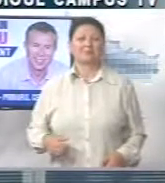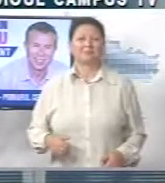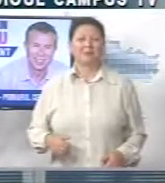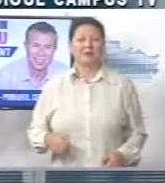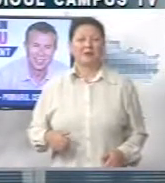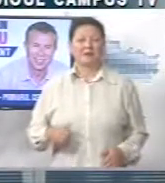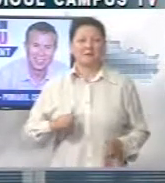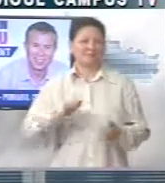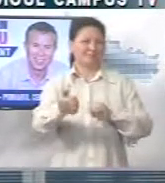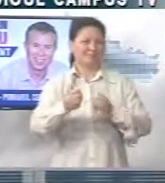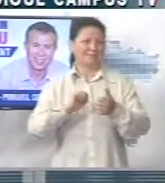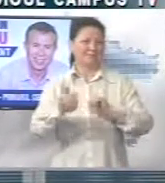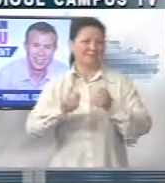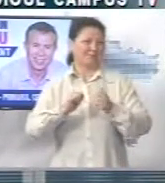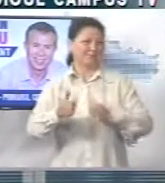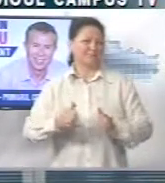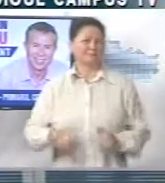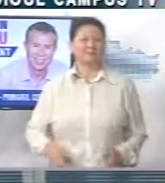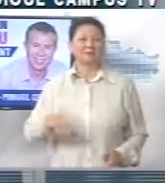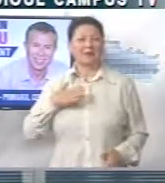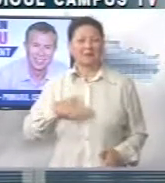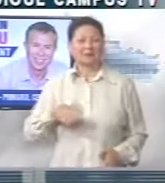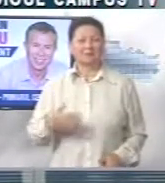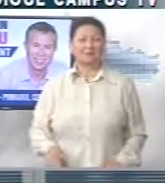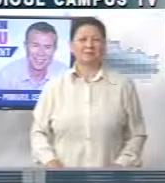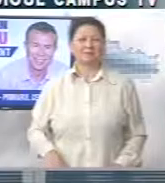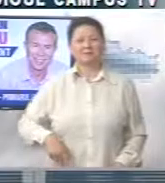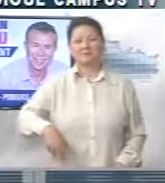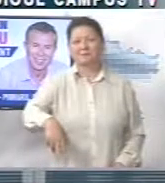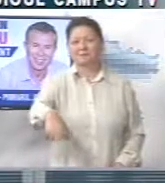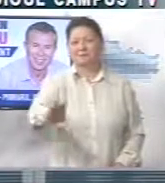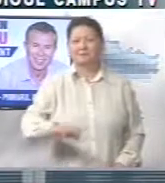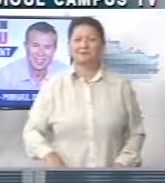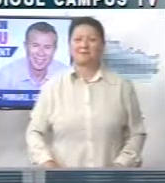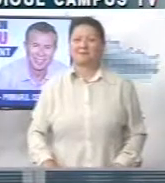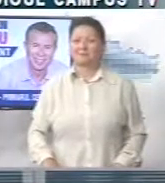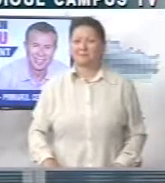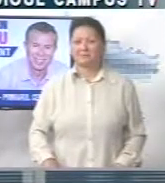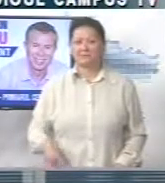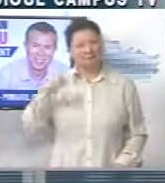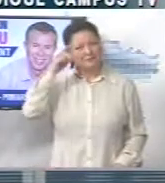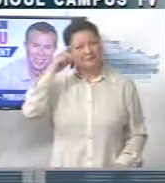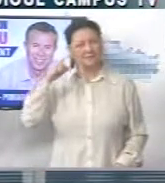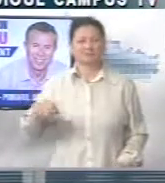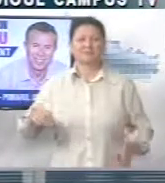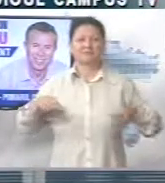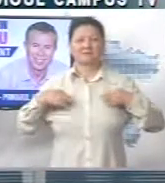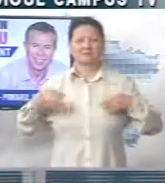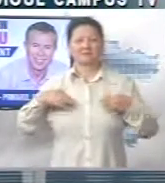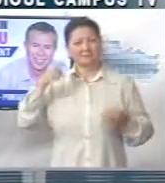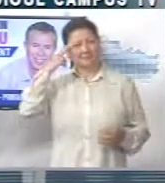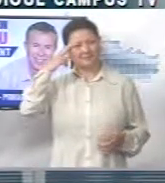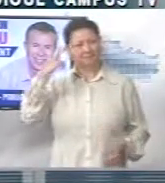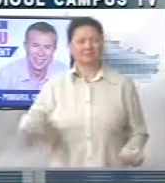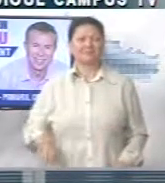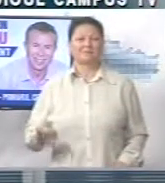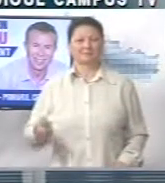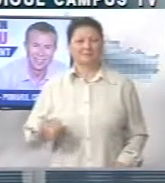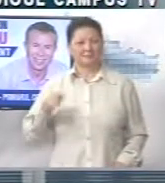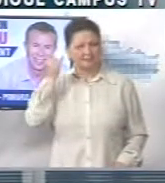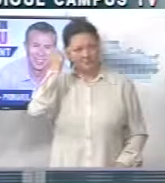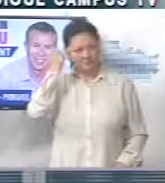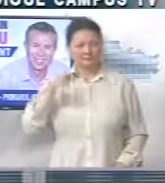zeci de ani și la care nu voi renunța niciodată, pentru că înseamnă și sănătatea mentală și psihică a fiecărei persoane dintre